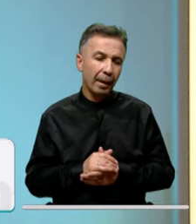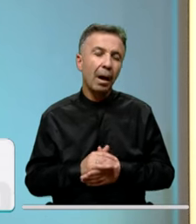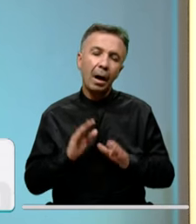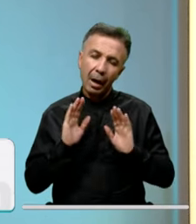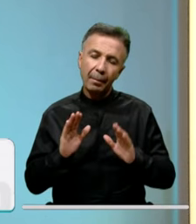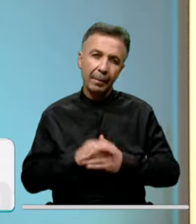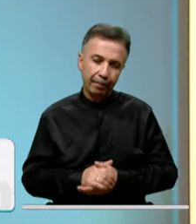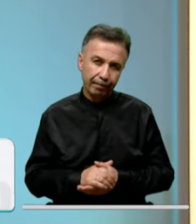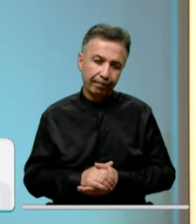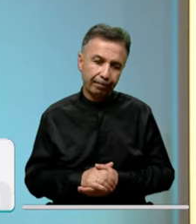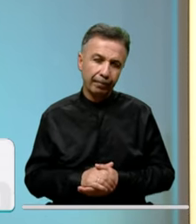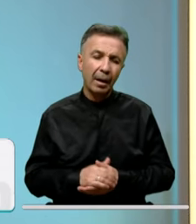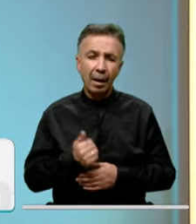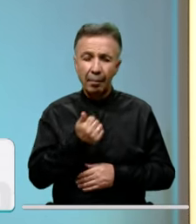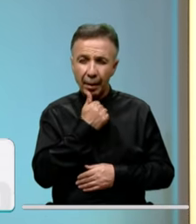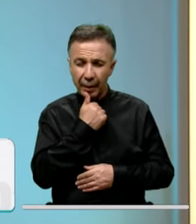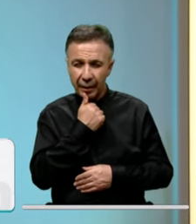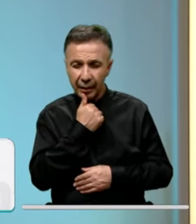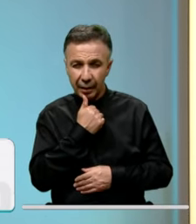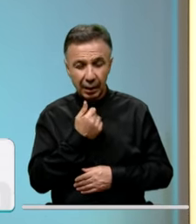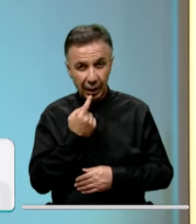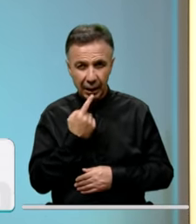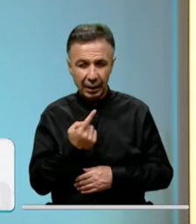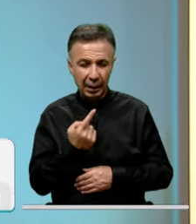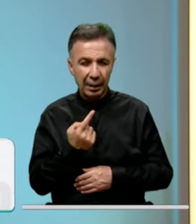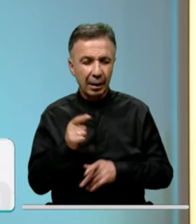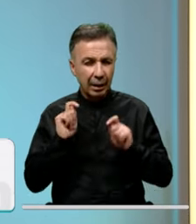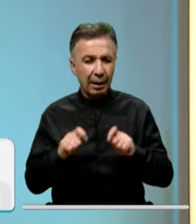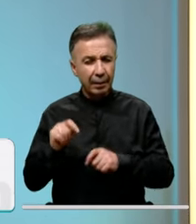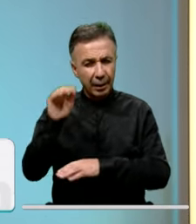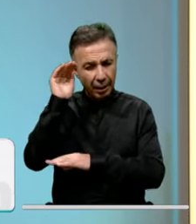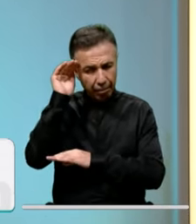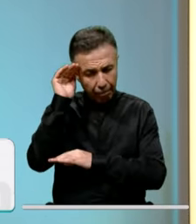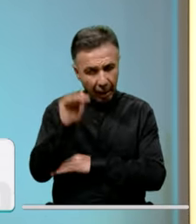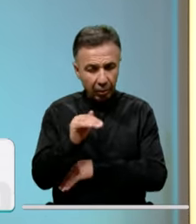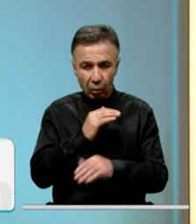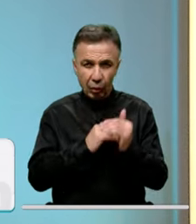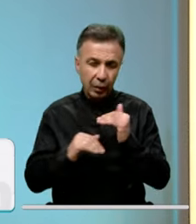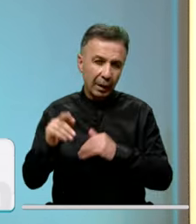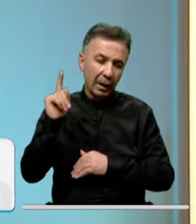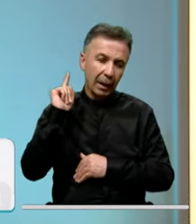ama babanın söylediği, yaptığı bedduaları Cenab-ı Hak